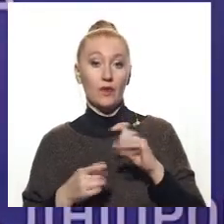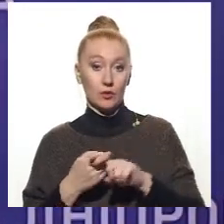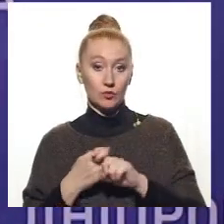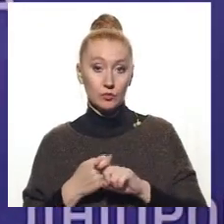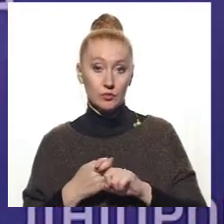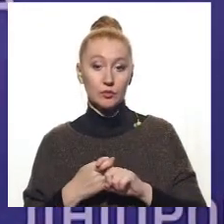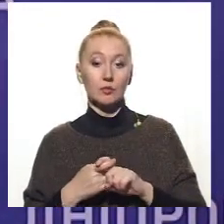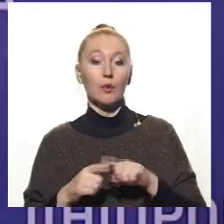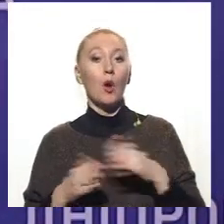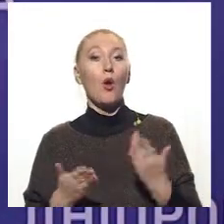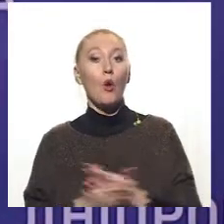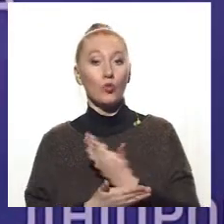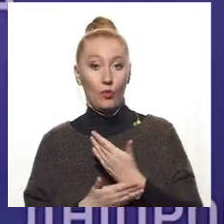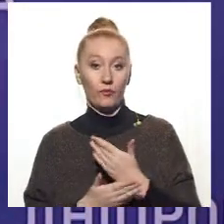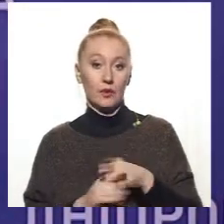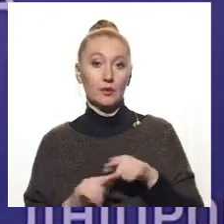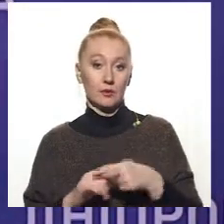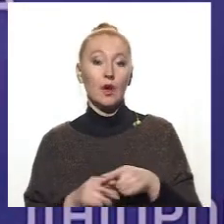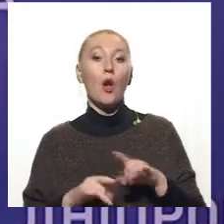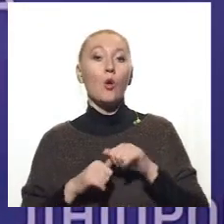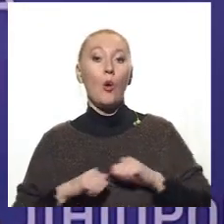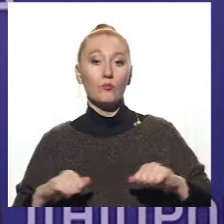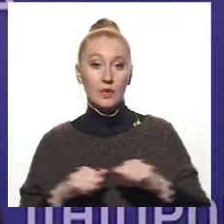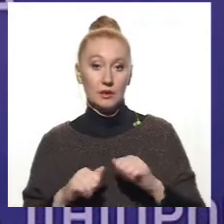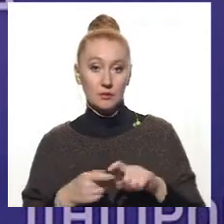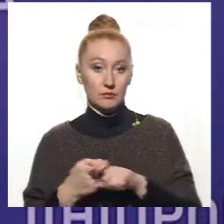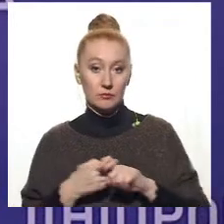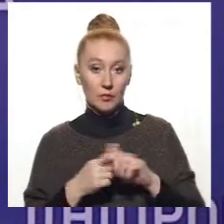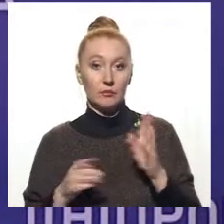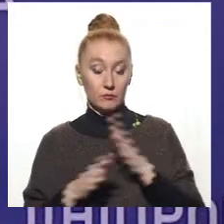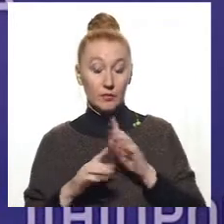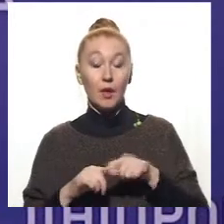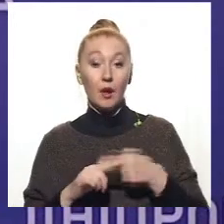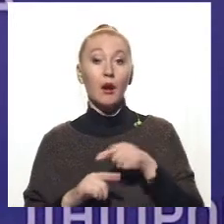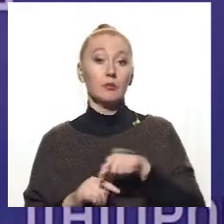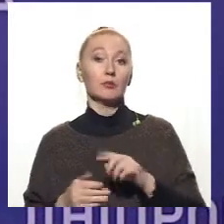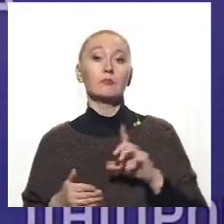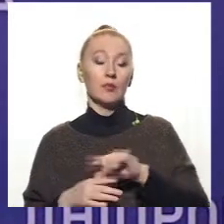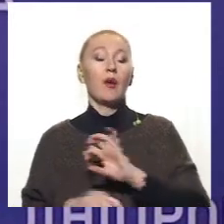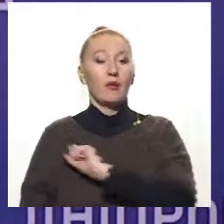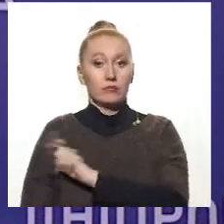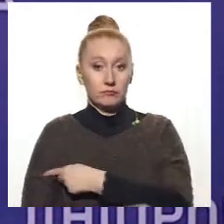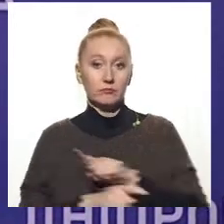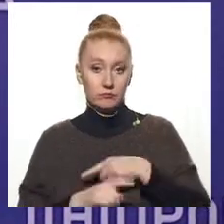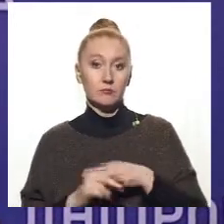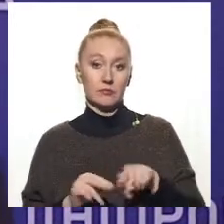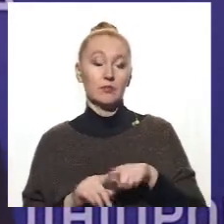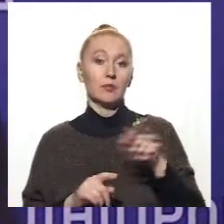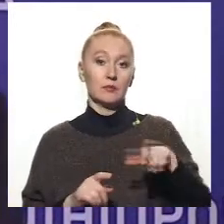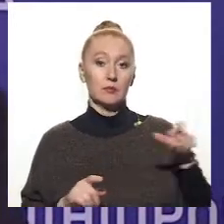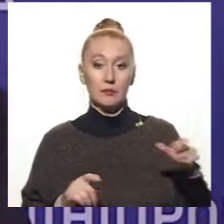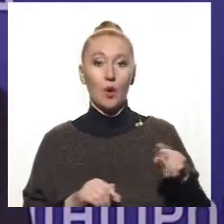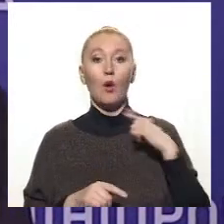Ми оновили склад епідеміологічної комісії, сюди увійшли наші ключові співробітники